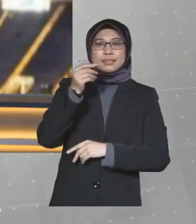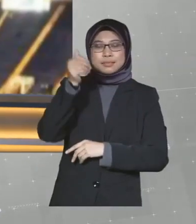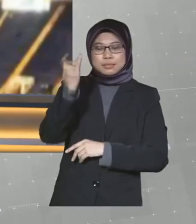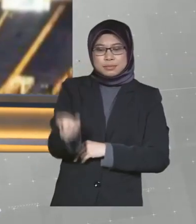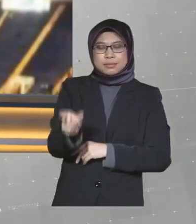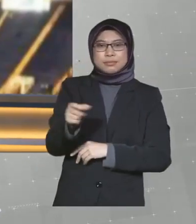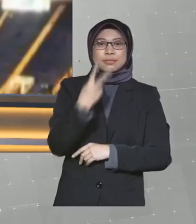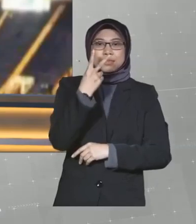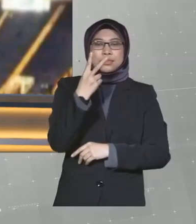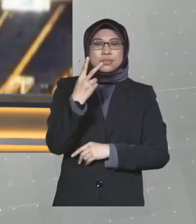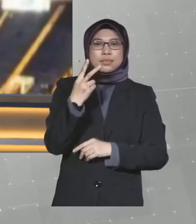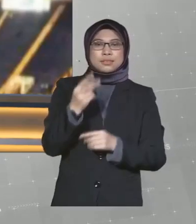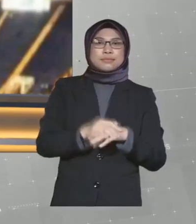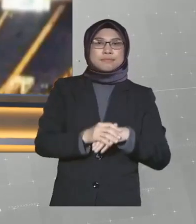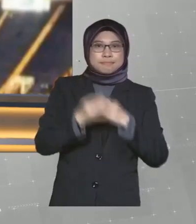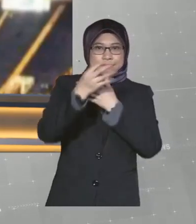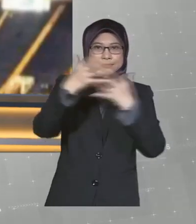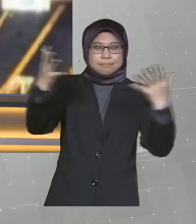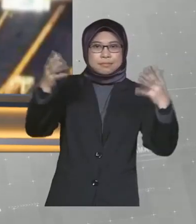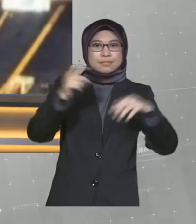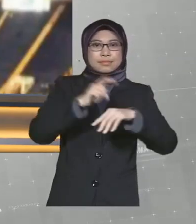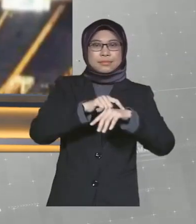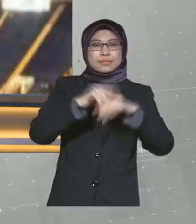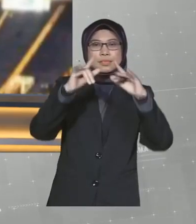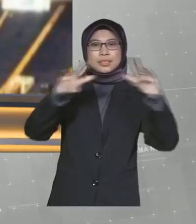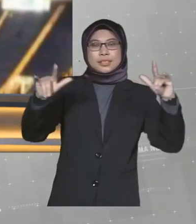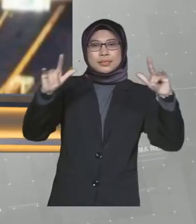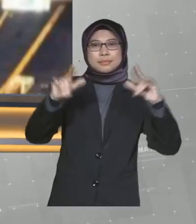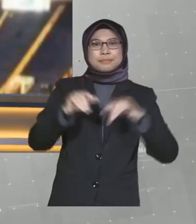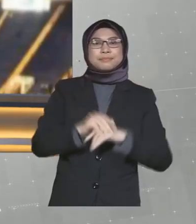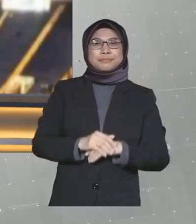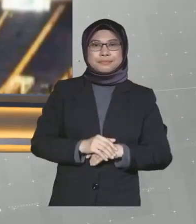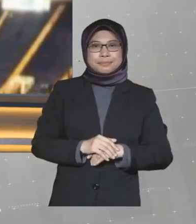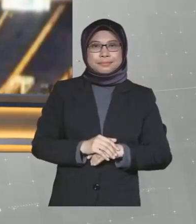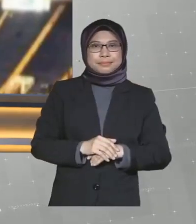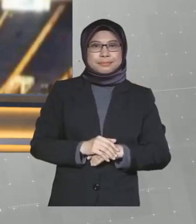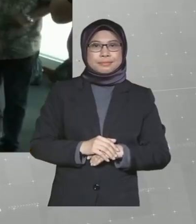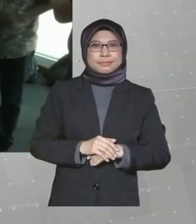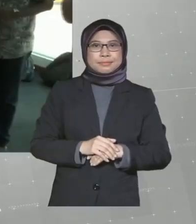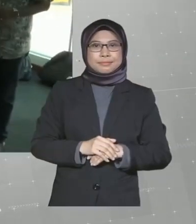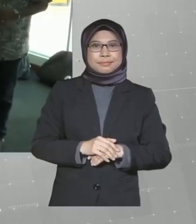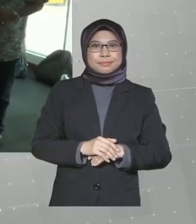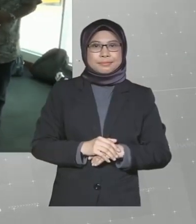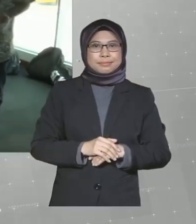melihat sendiri perkembangan semasa melibatkan kem badminton negara.